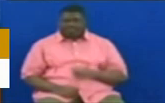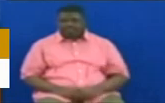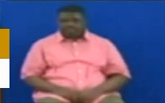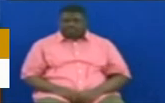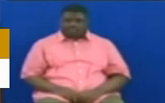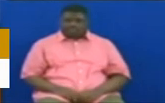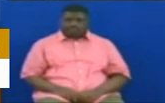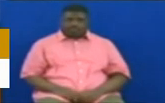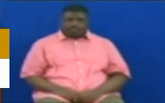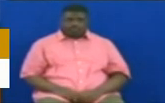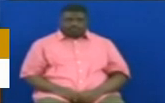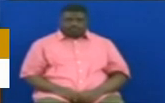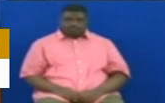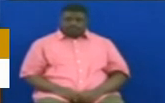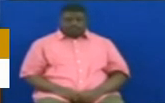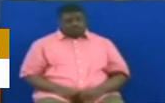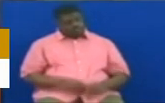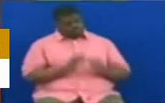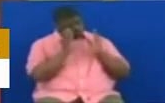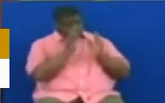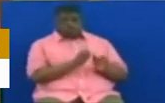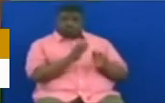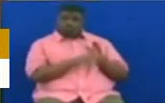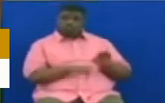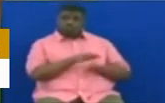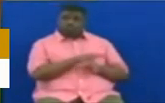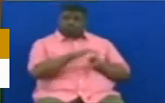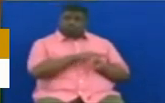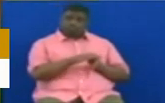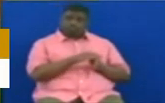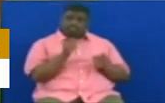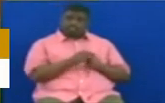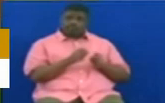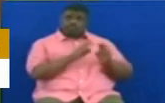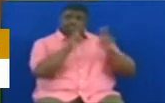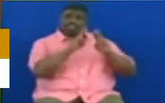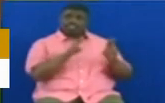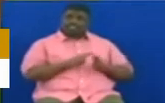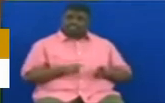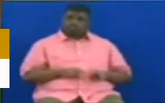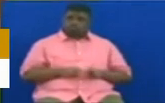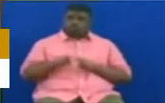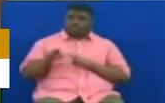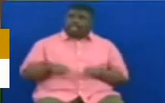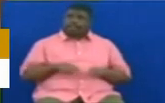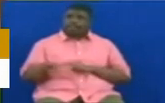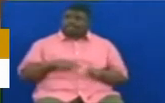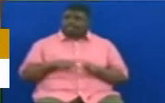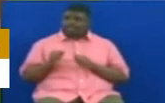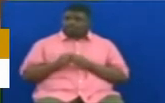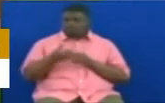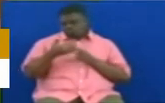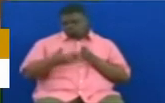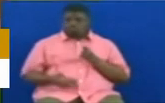Mheshimiwa Mwenyekiti, tunapotumia neno international agreements lina significations nyingi.